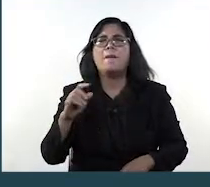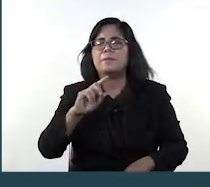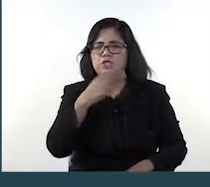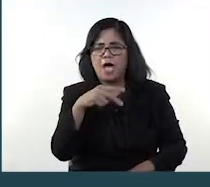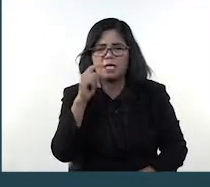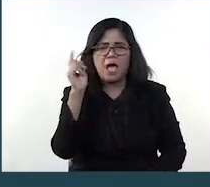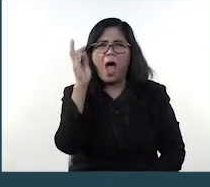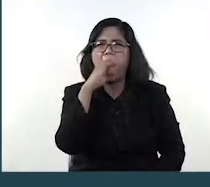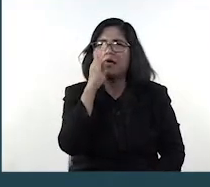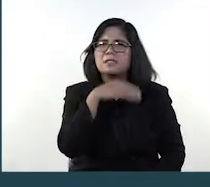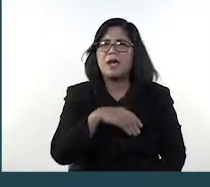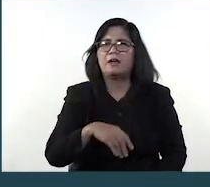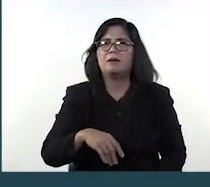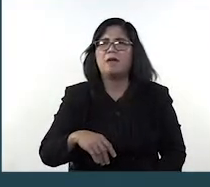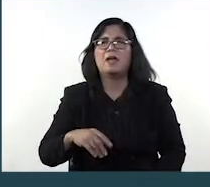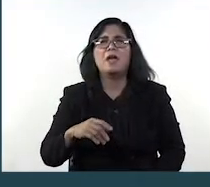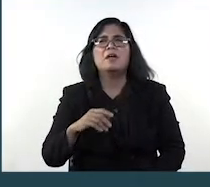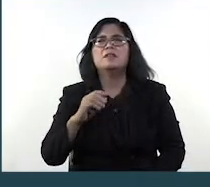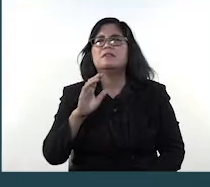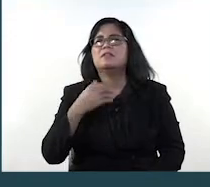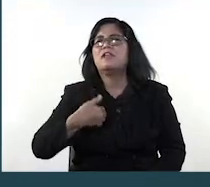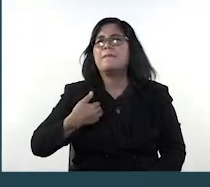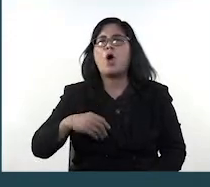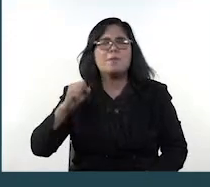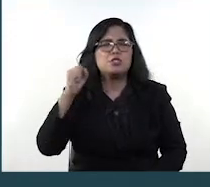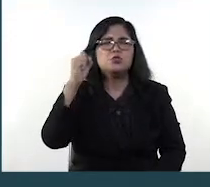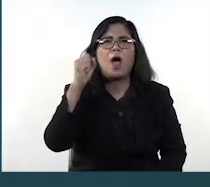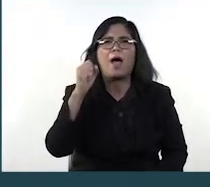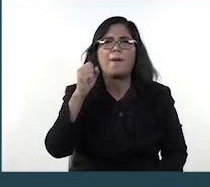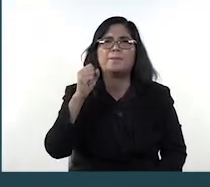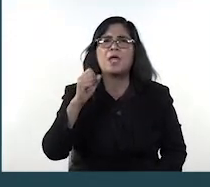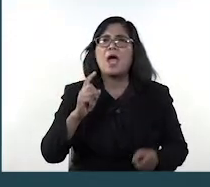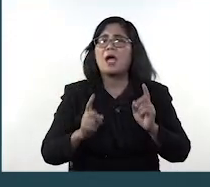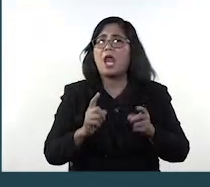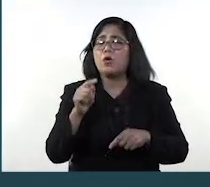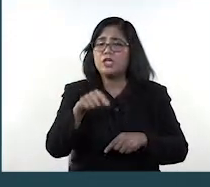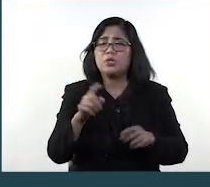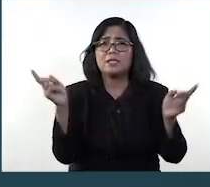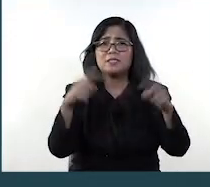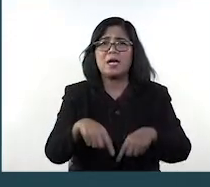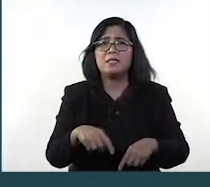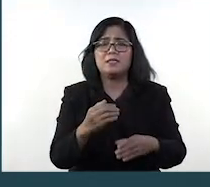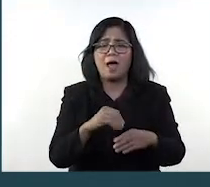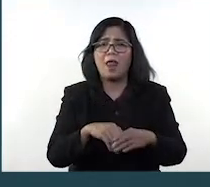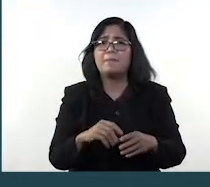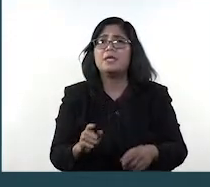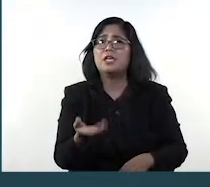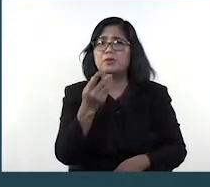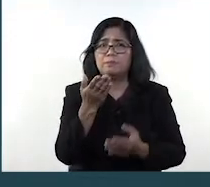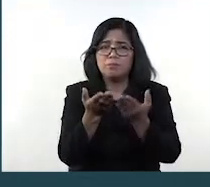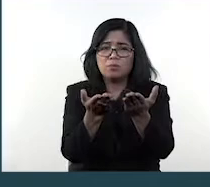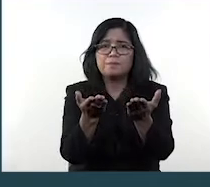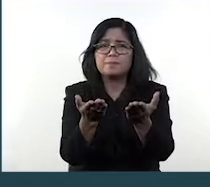Villa berjuang mencapai kehendak Allah dan jika itu yang sedang berjalan hidupmu Hai maka you now